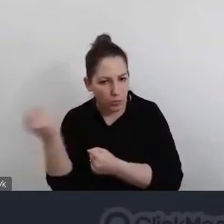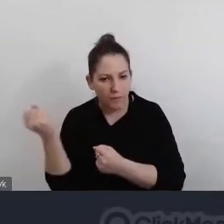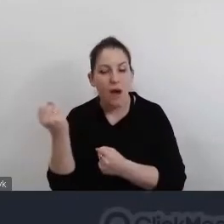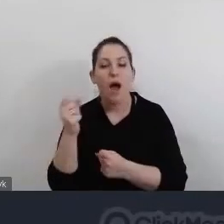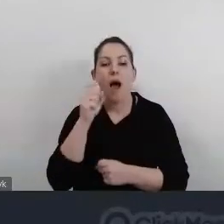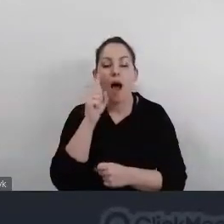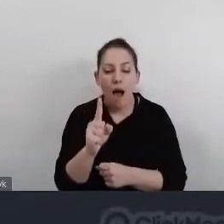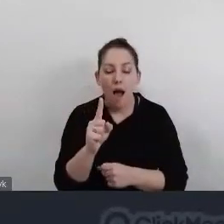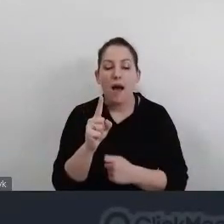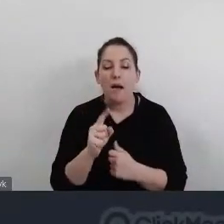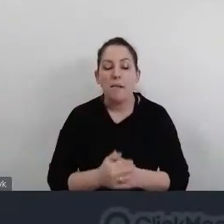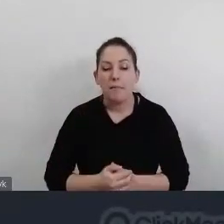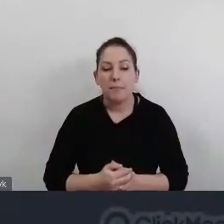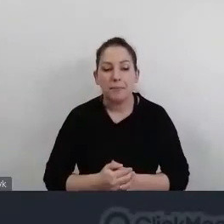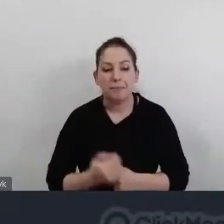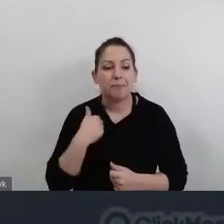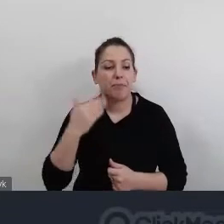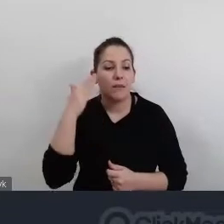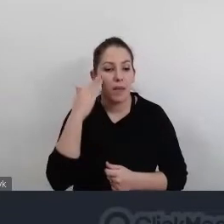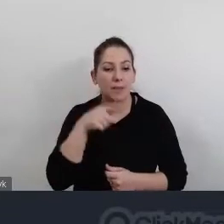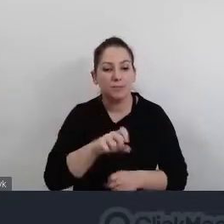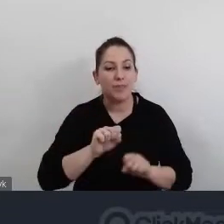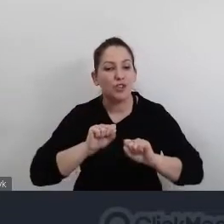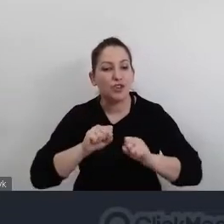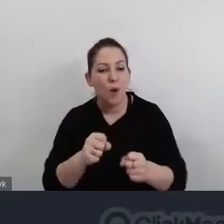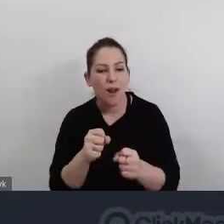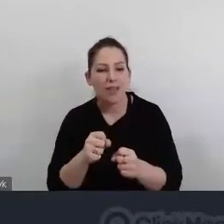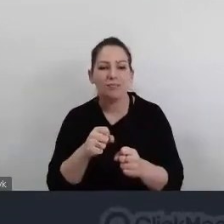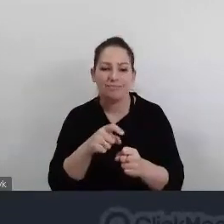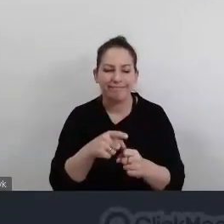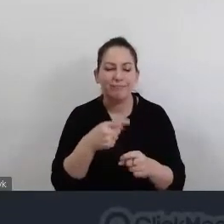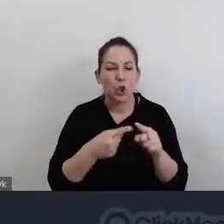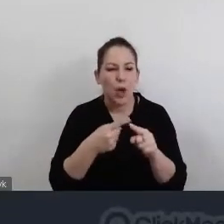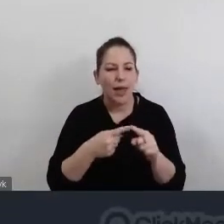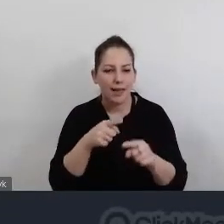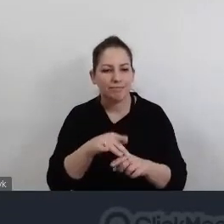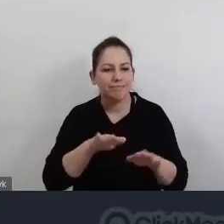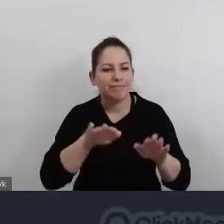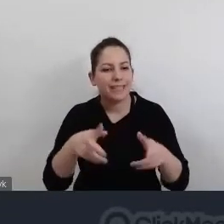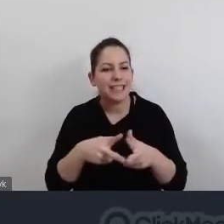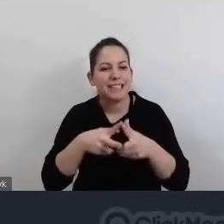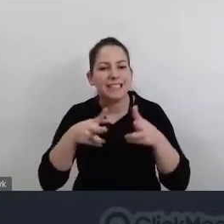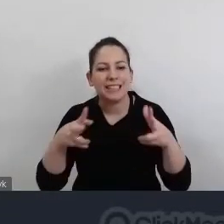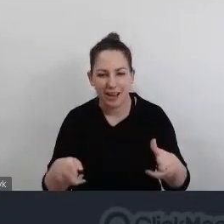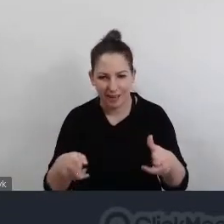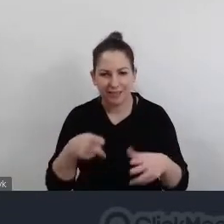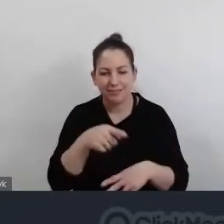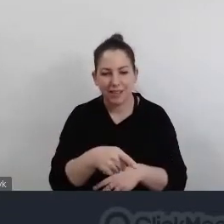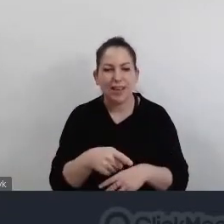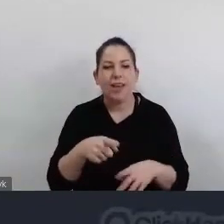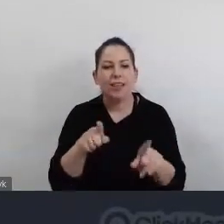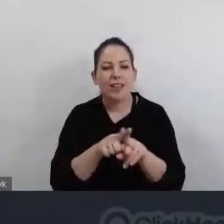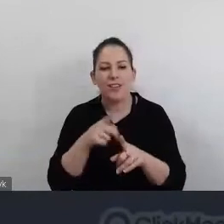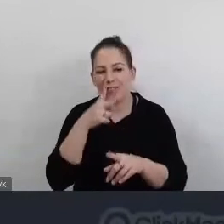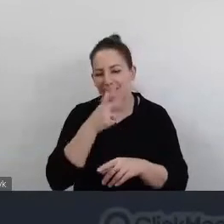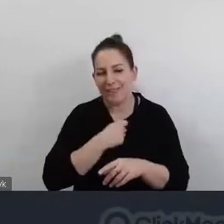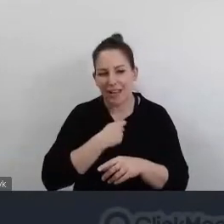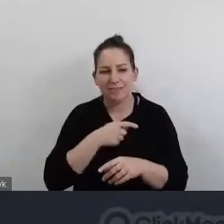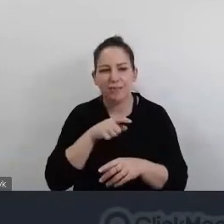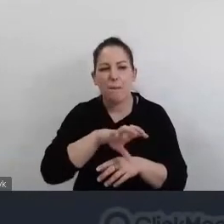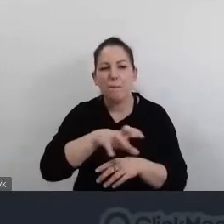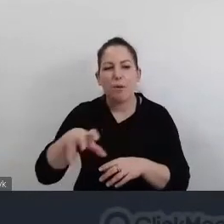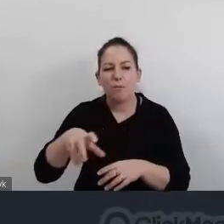Natomiast no, wiemy, że ta działalność miała ograniczony zakres, co się odbiło również na kondycji finansowej tych